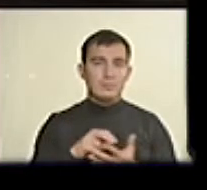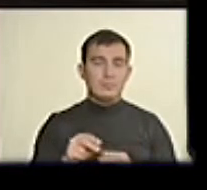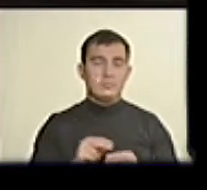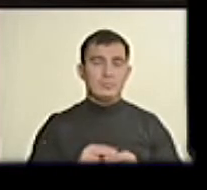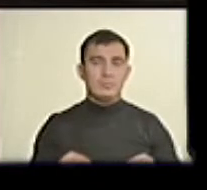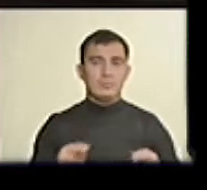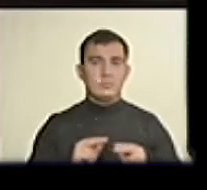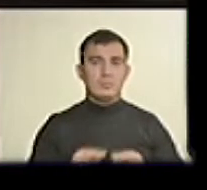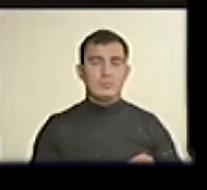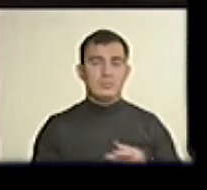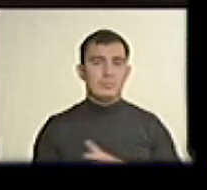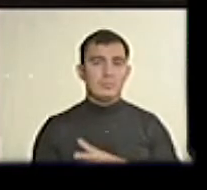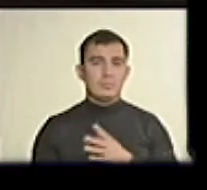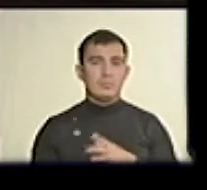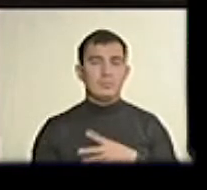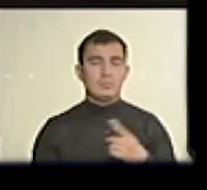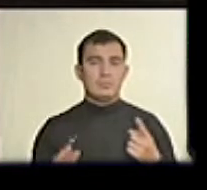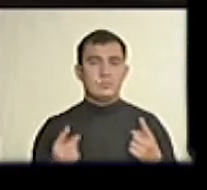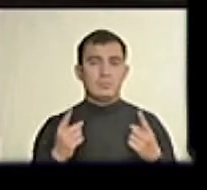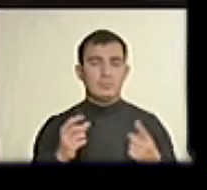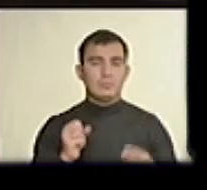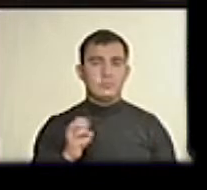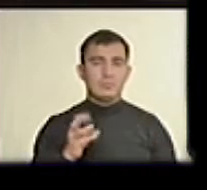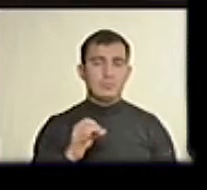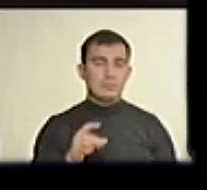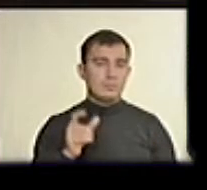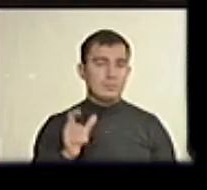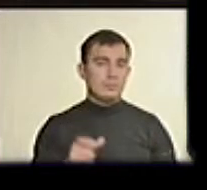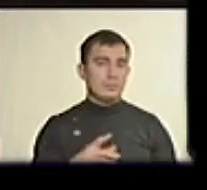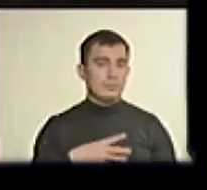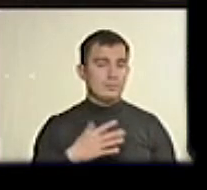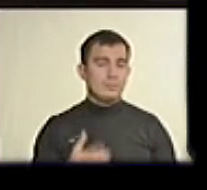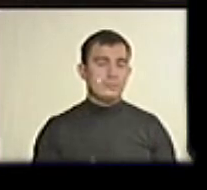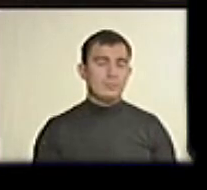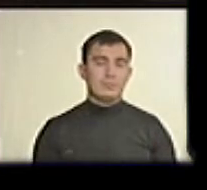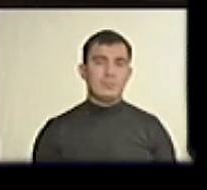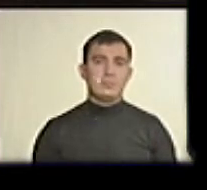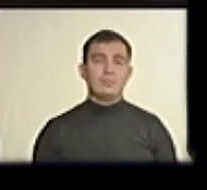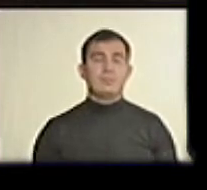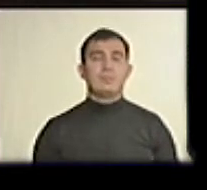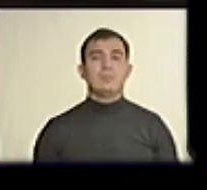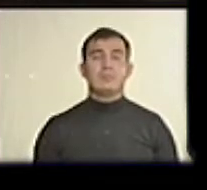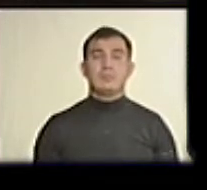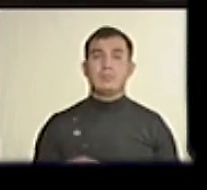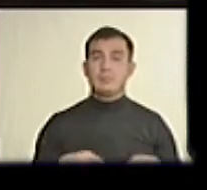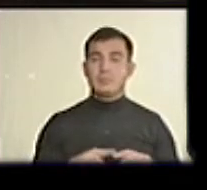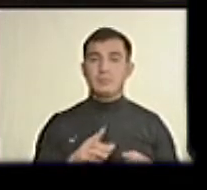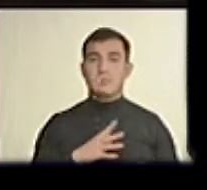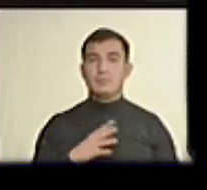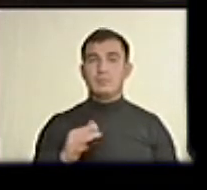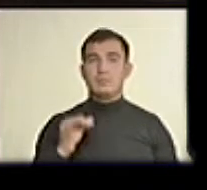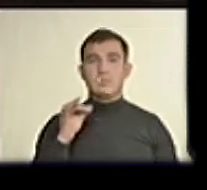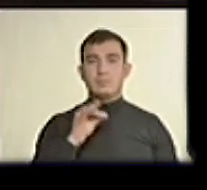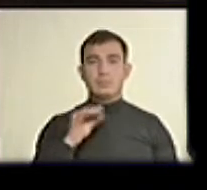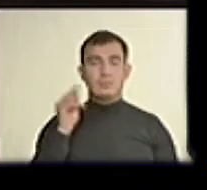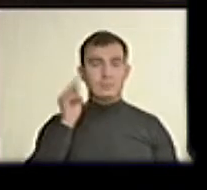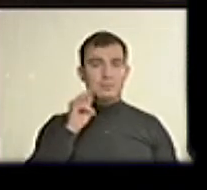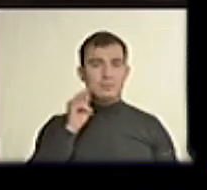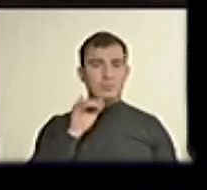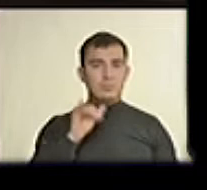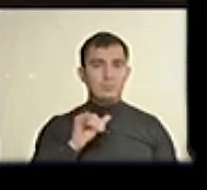bergan buyuk amirlardan biri bo'lgan ekan. Shuningdek, tarix darslari asosan u